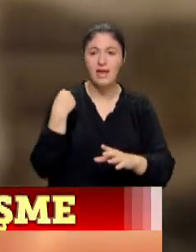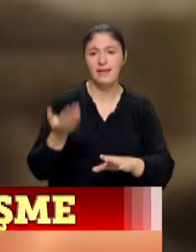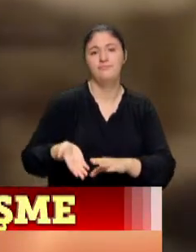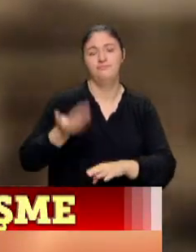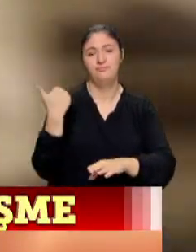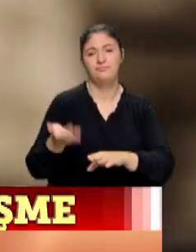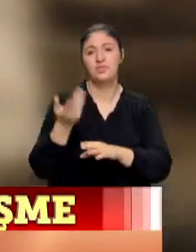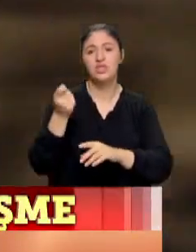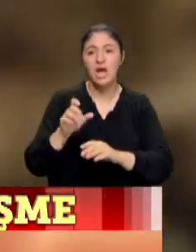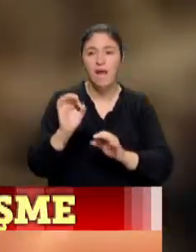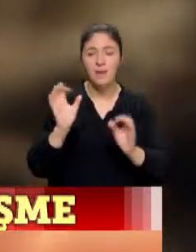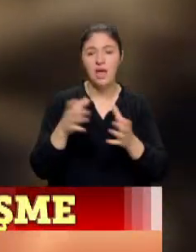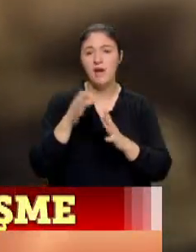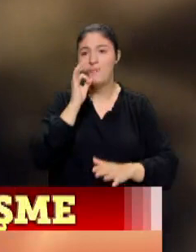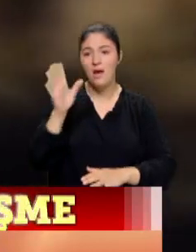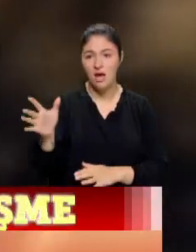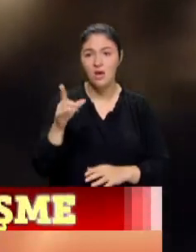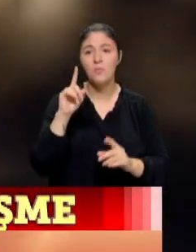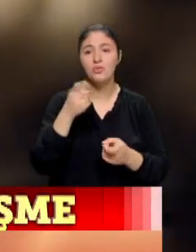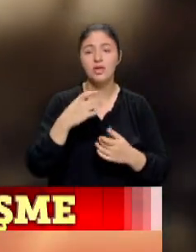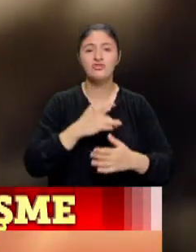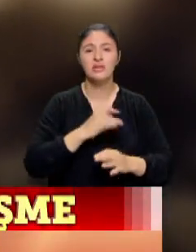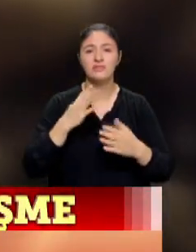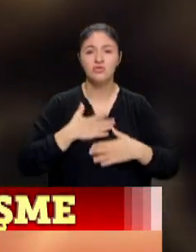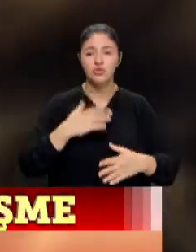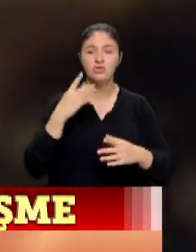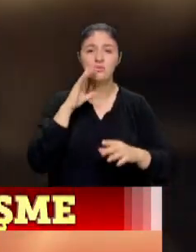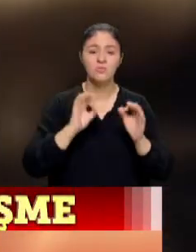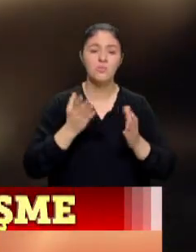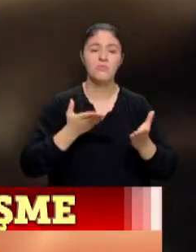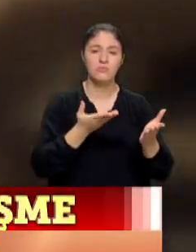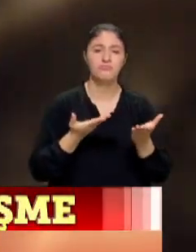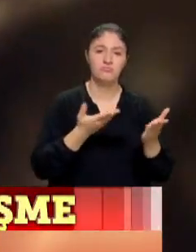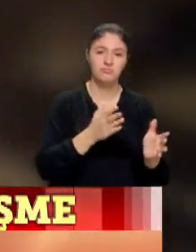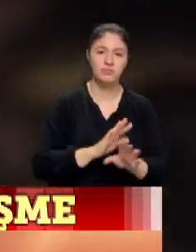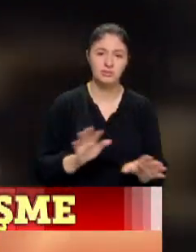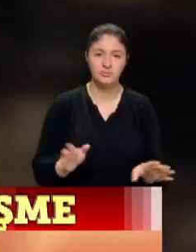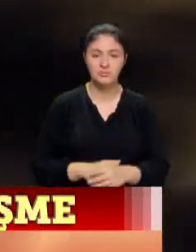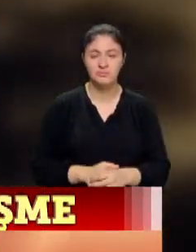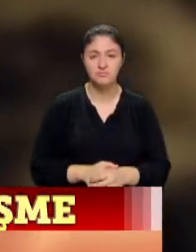kaldırıldı. İşçiler hemen ekiplere haber verdi. Bulunan cansız beden adli tıp morguna kaldırıldı.